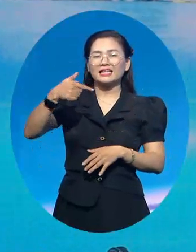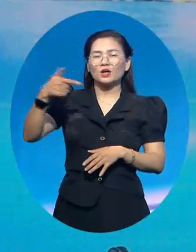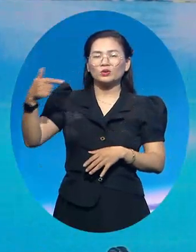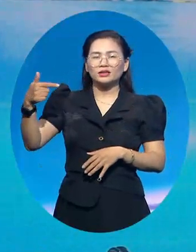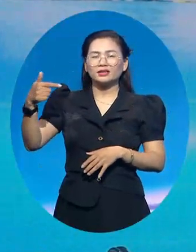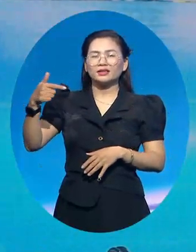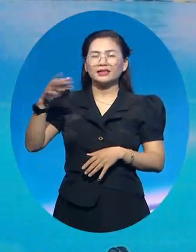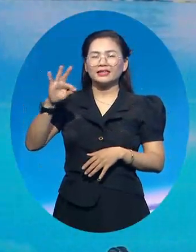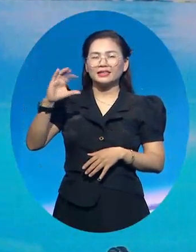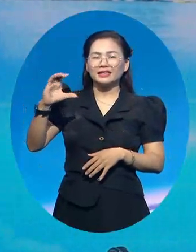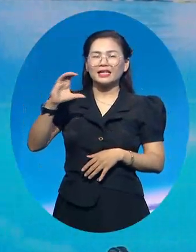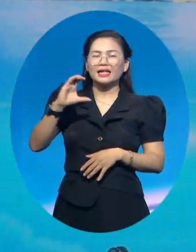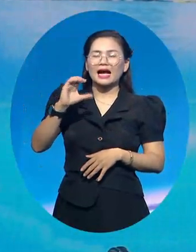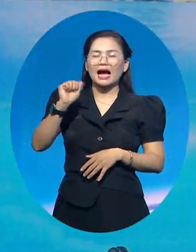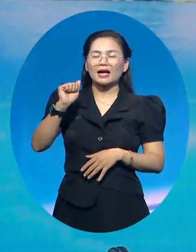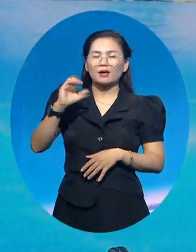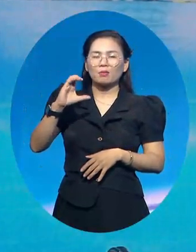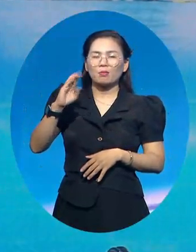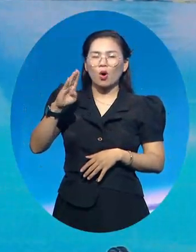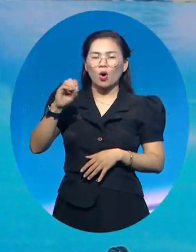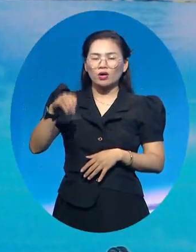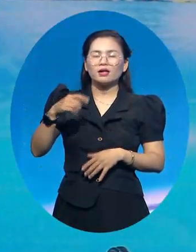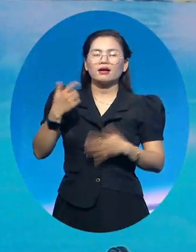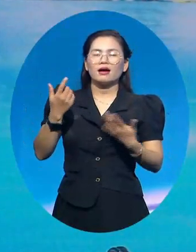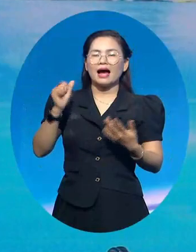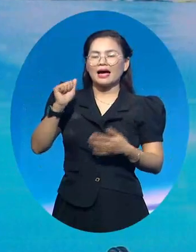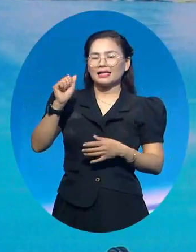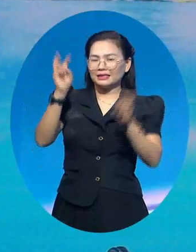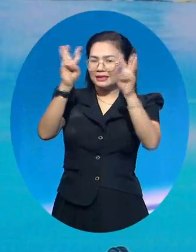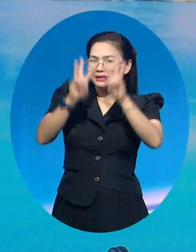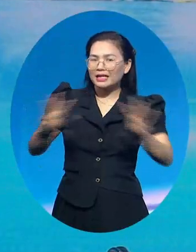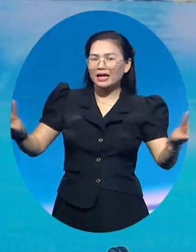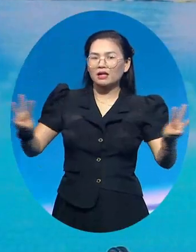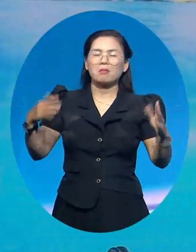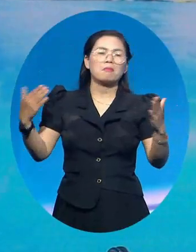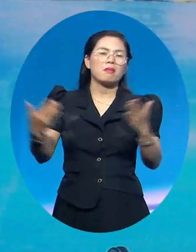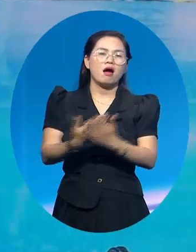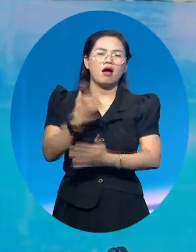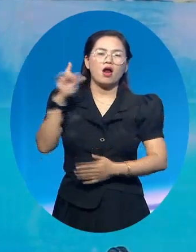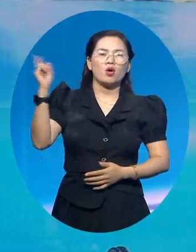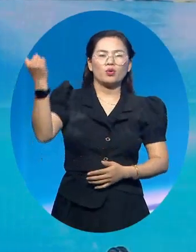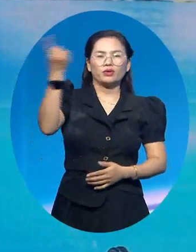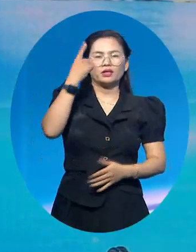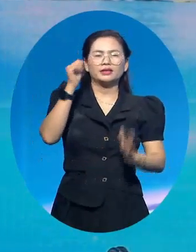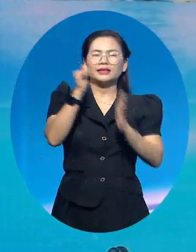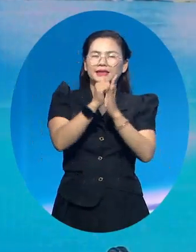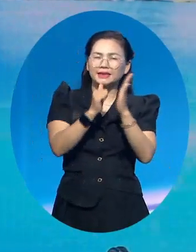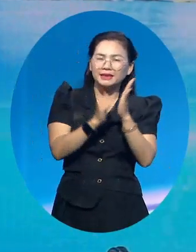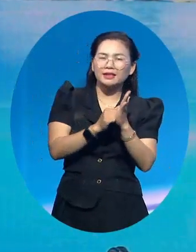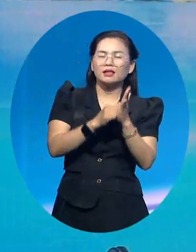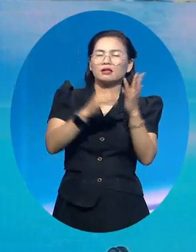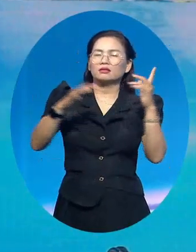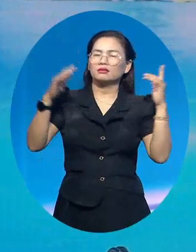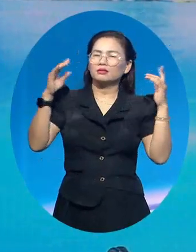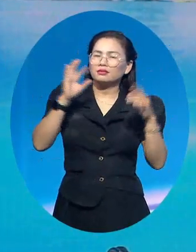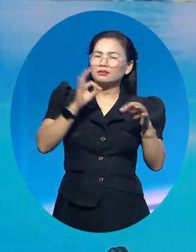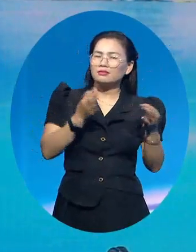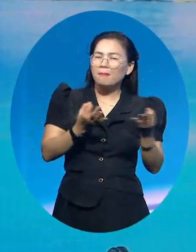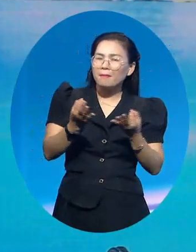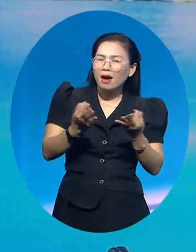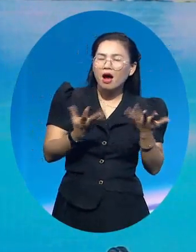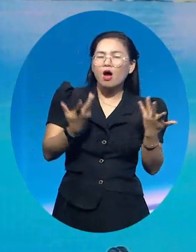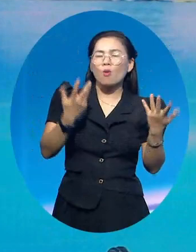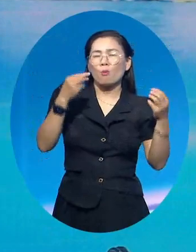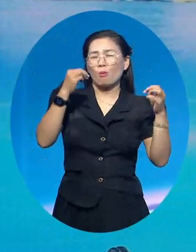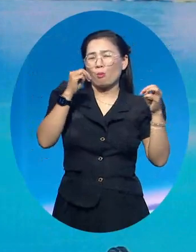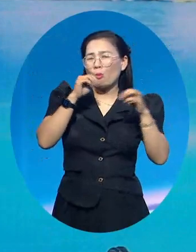ASEAN, trở thành doanh nghiệp đầu tiên tại Việt Nam khởi động sàn giao dịch tín chỉ carbon, chủ động thích ứng chính sách thương mại và môi trường và quốc tế, đồng thời hướng